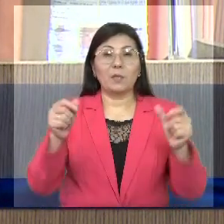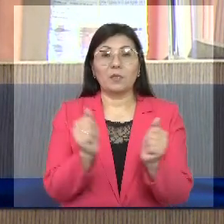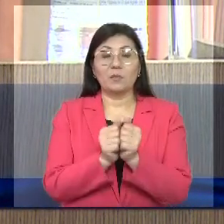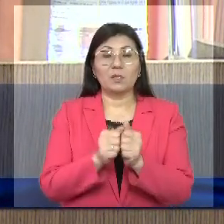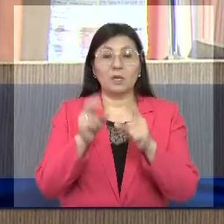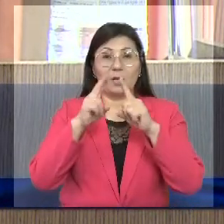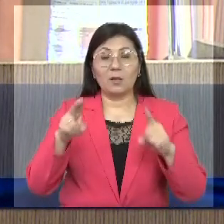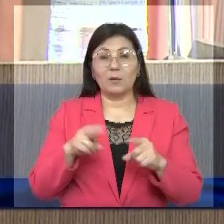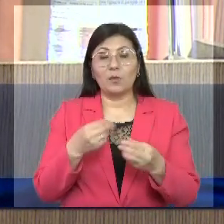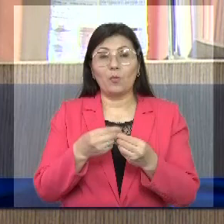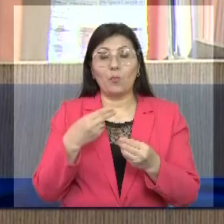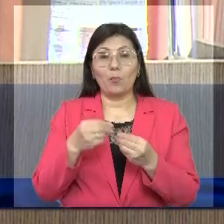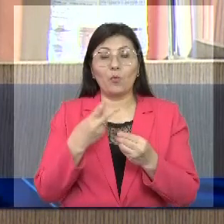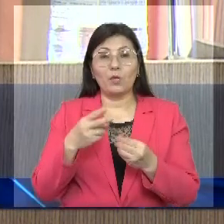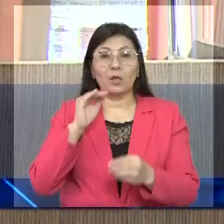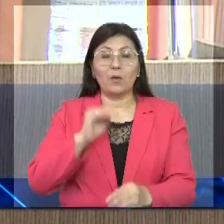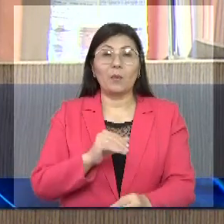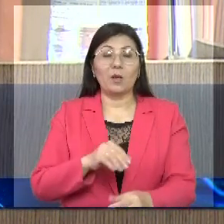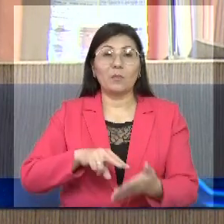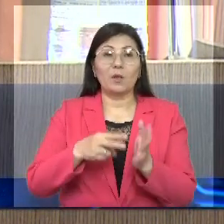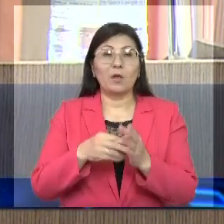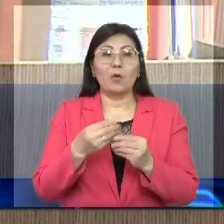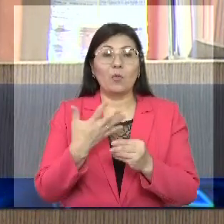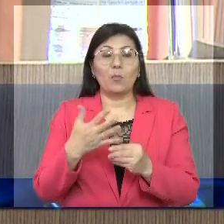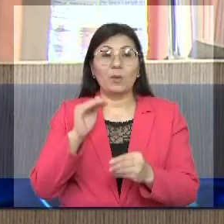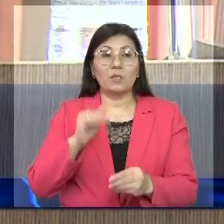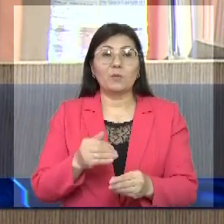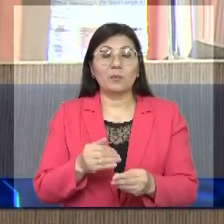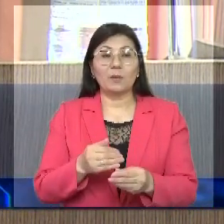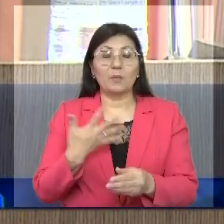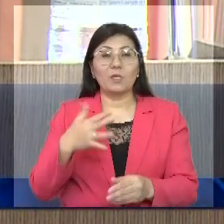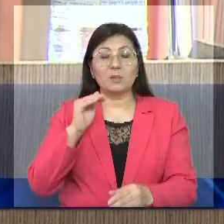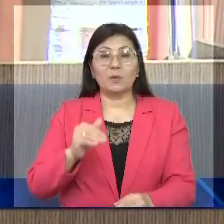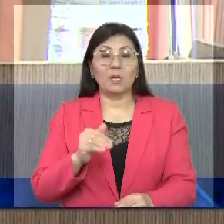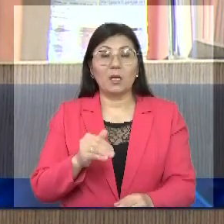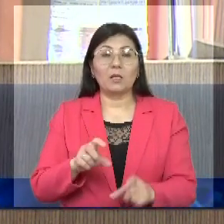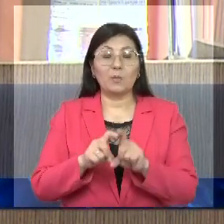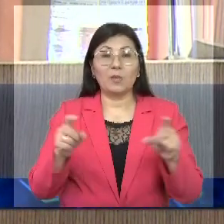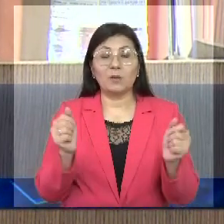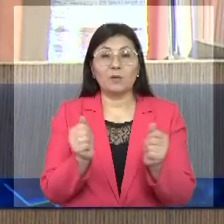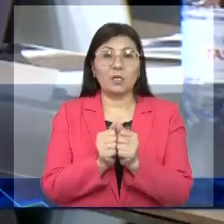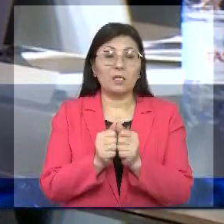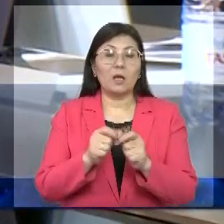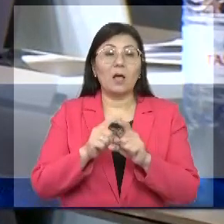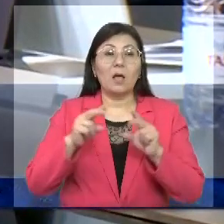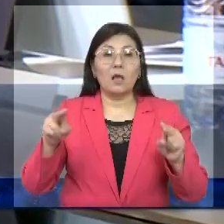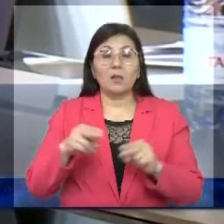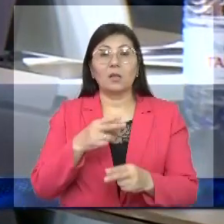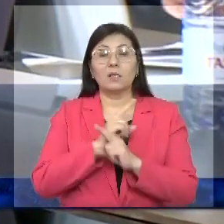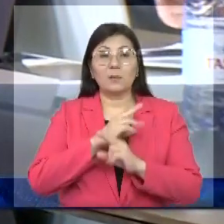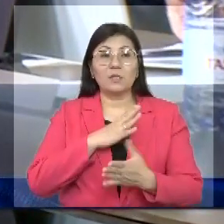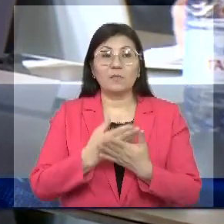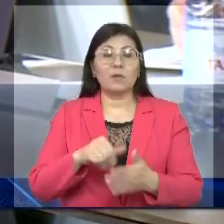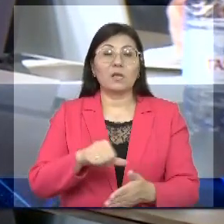лагерде 12113 бала жоспарланса, оның 5397-сі ғана мектеп жанындағы лагерде демалды. Жиында